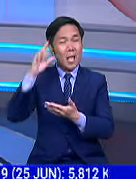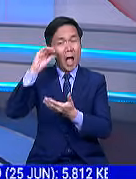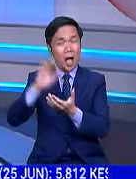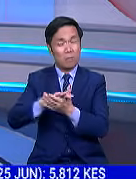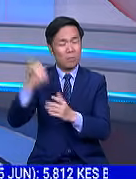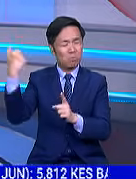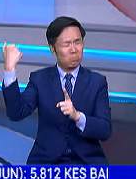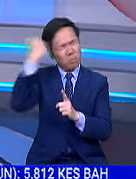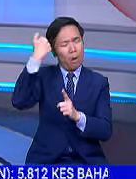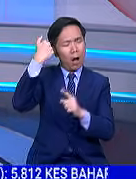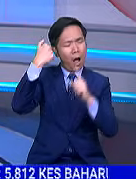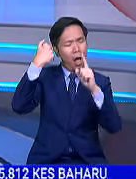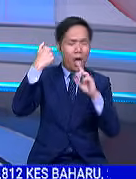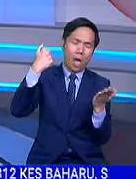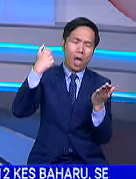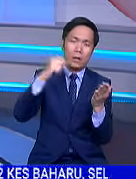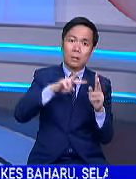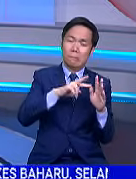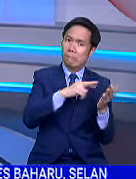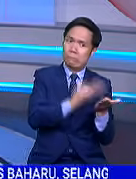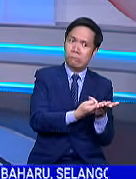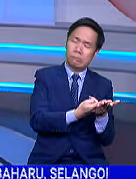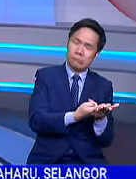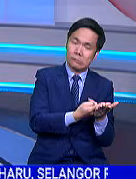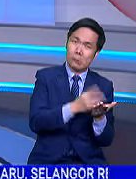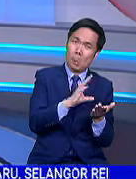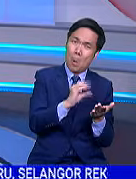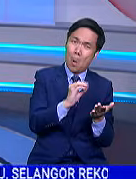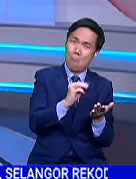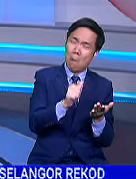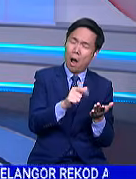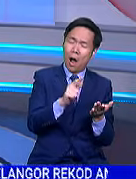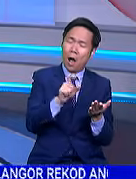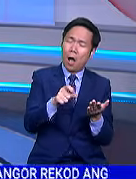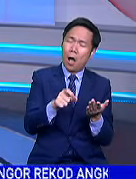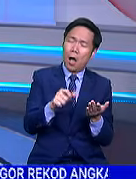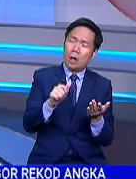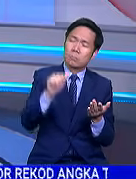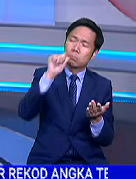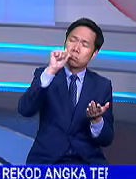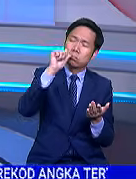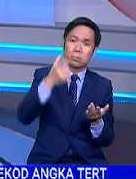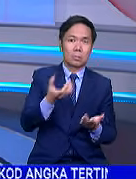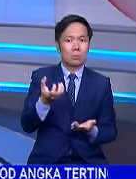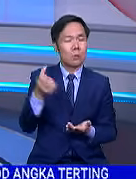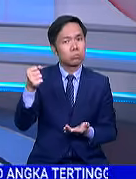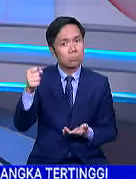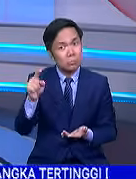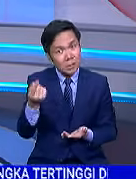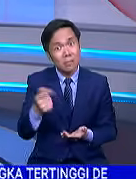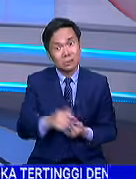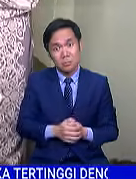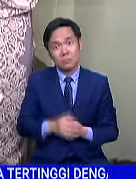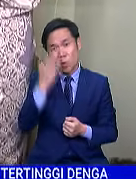Larkin, Johor. Kakaknya tidak lagi mampu menguruskan diri dan hanya bergantung kepada susu sebagai sumber makanan utama.